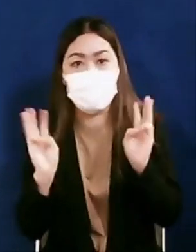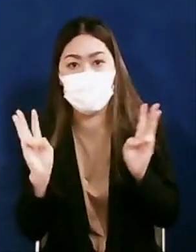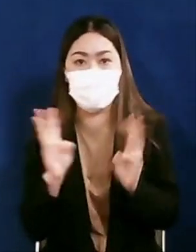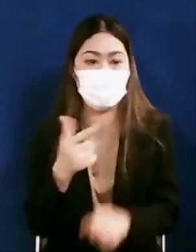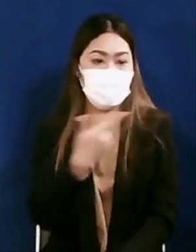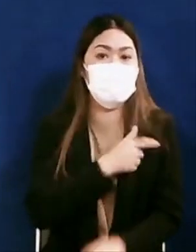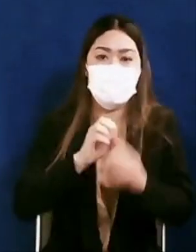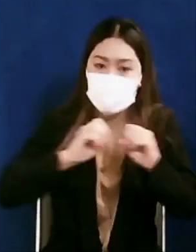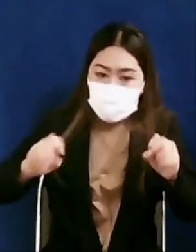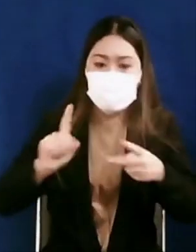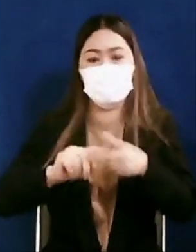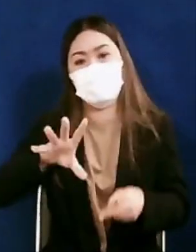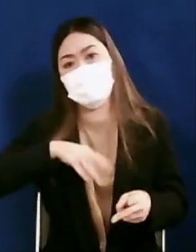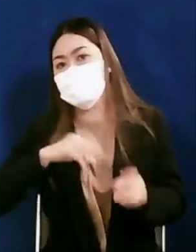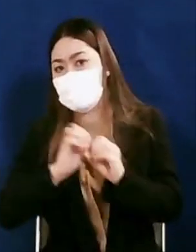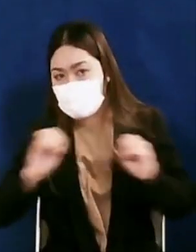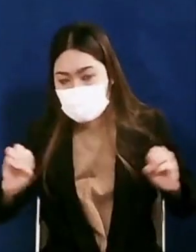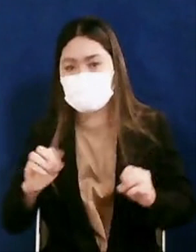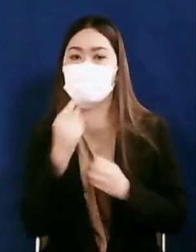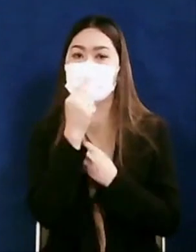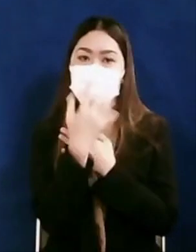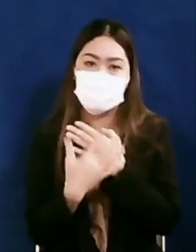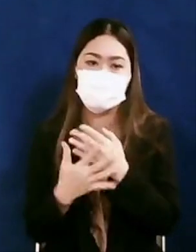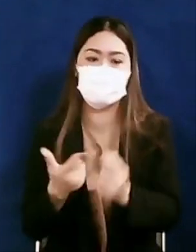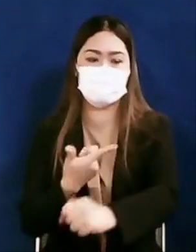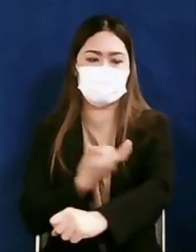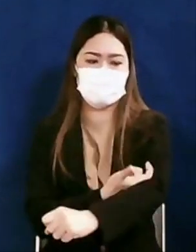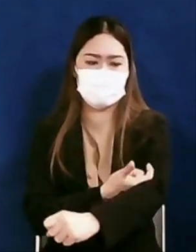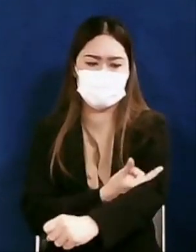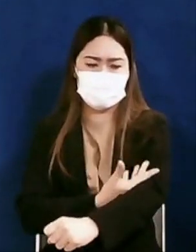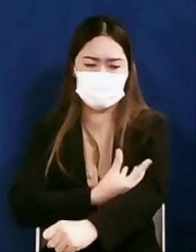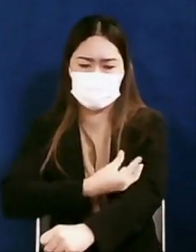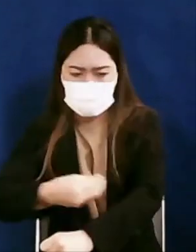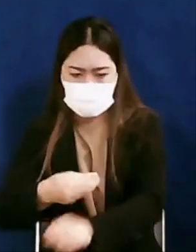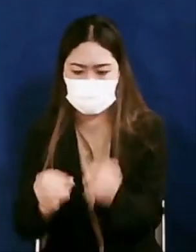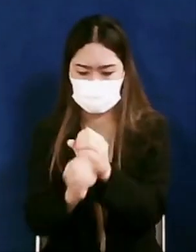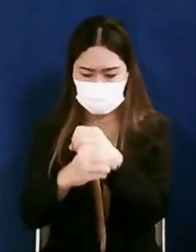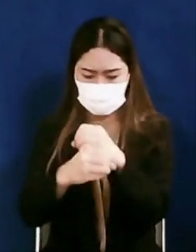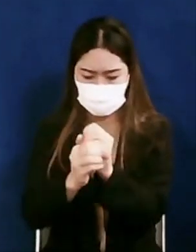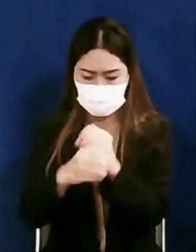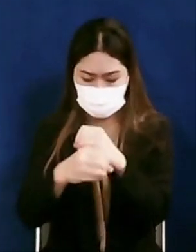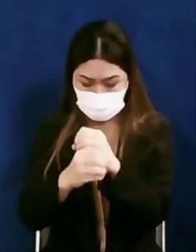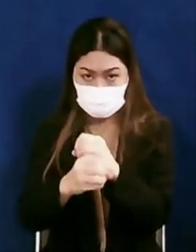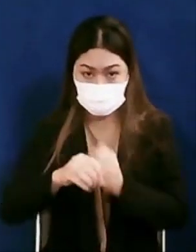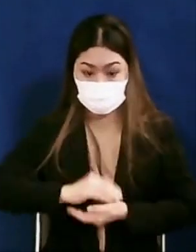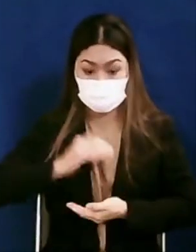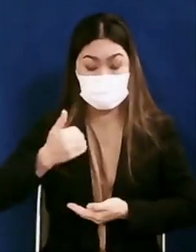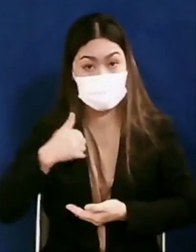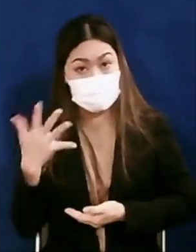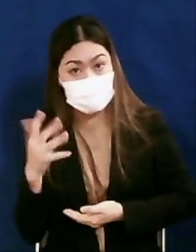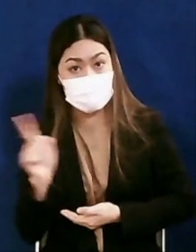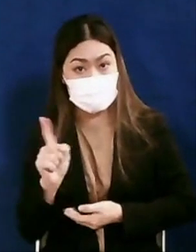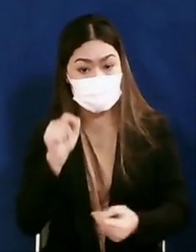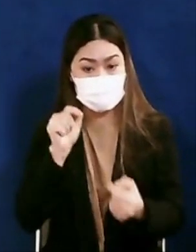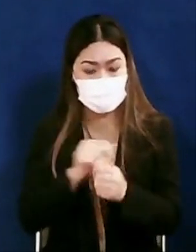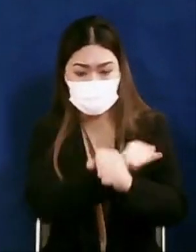ครับแล้วเราก็จะเจาะเลือดนะครับโดยความยินยอมของเขาเนี่ยนะครับแล้วก็เอามาตรวจแอนติบอดีว่ามีแอนติบอดีต่อโควิ